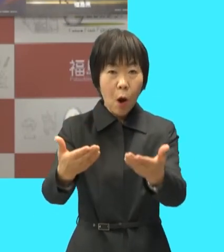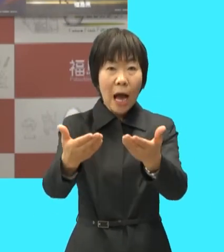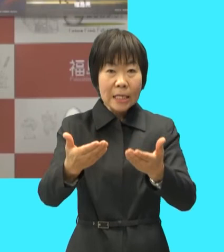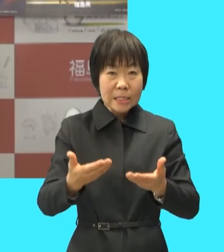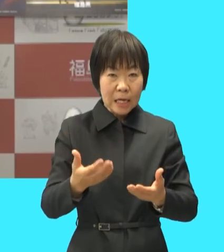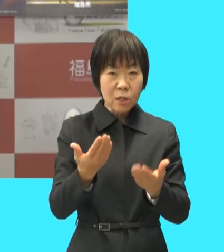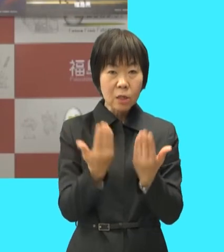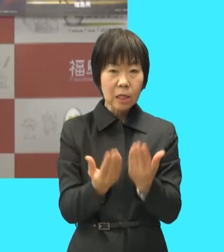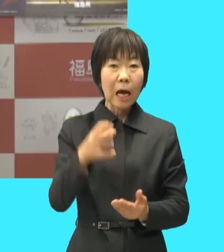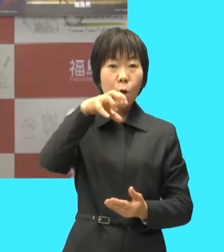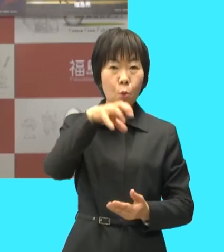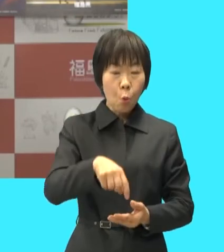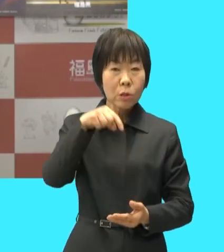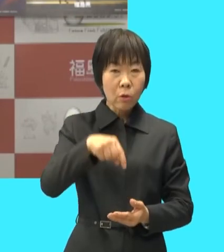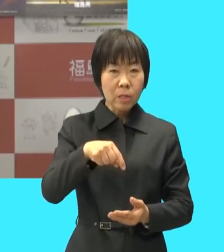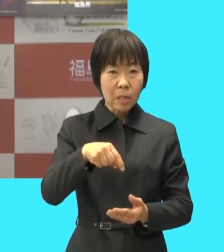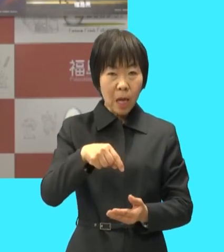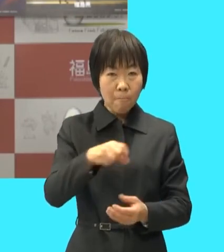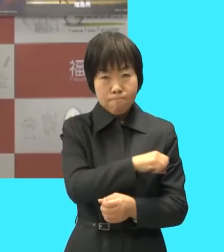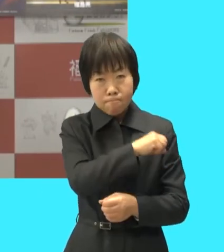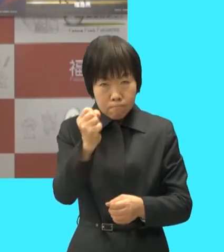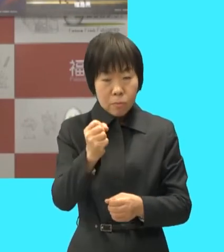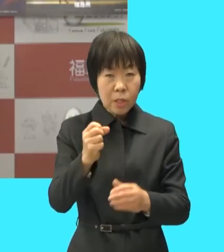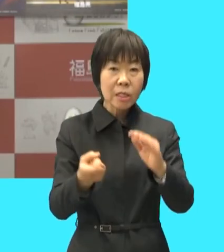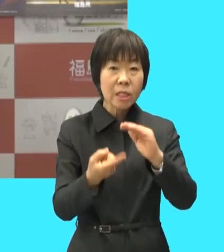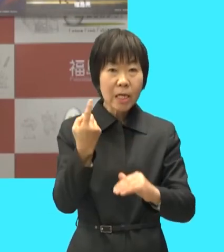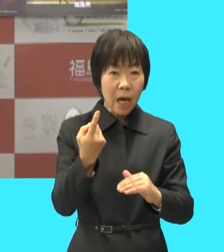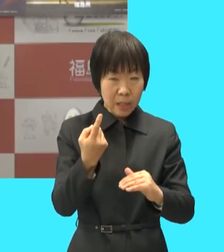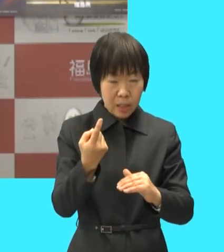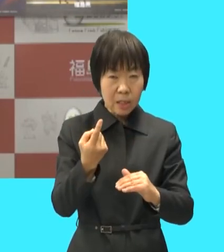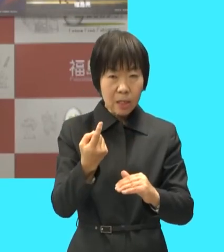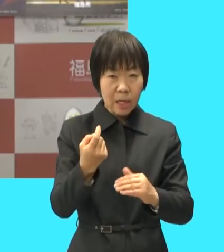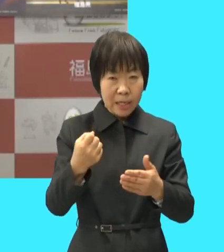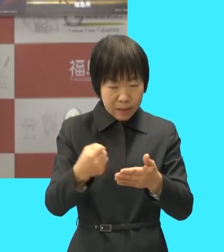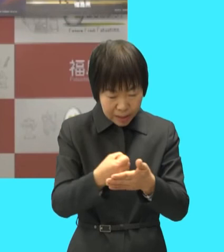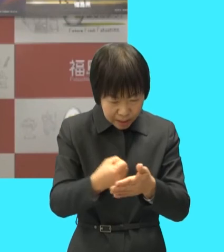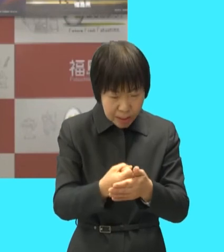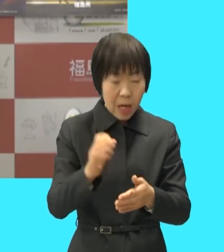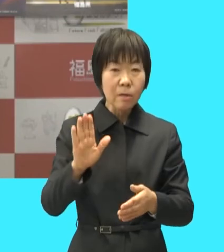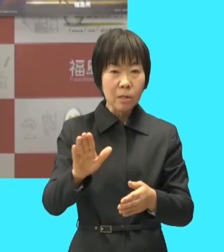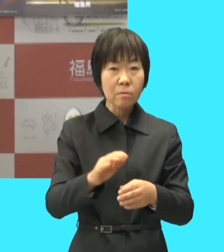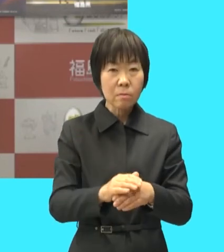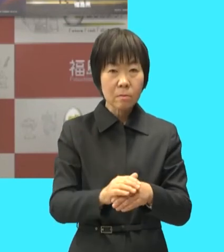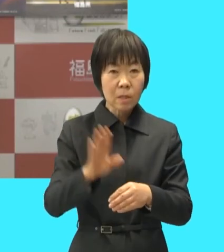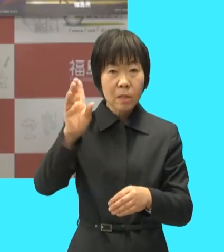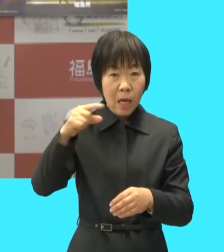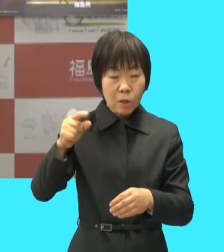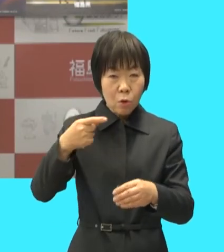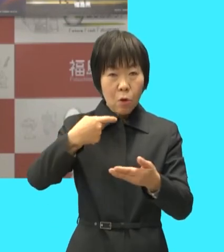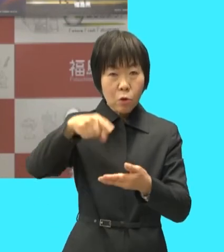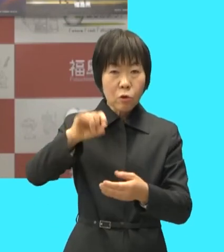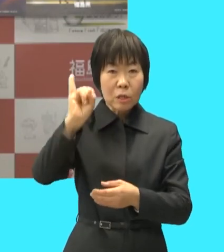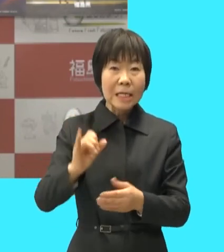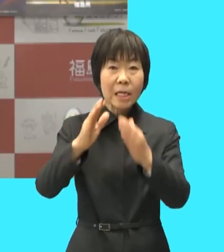においてあってはならない事件であり、大変遺憾であります。県教育委員会におい